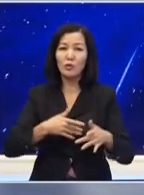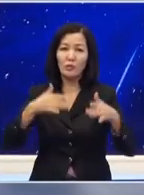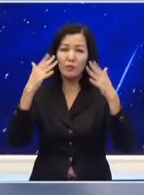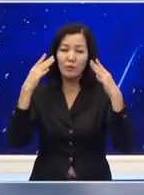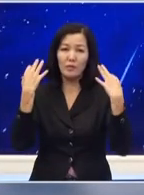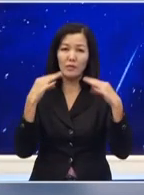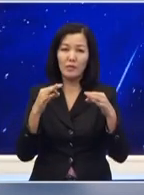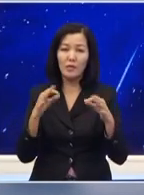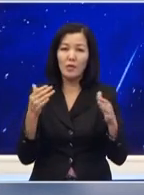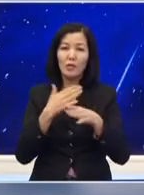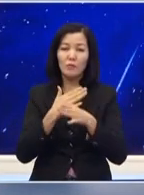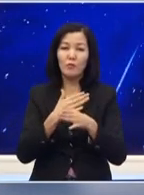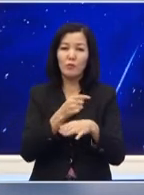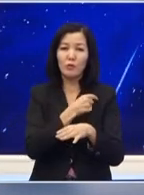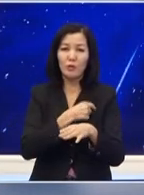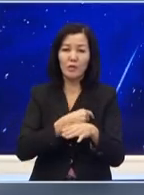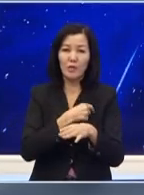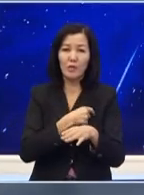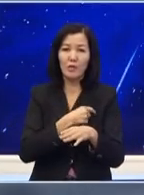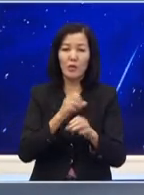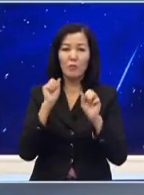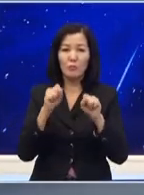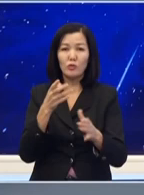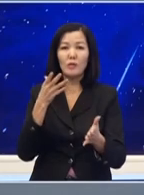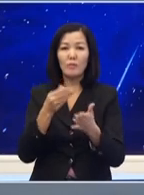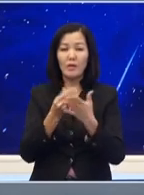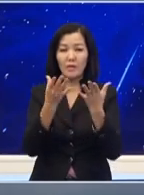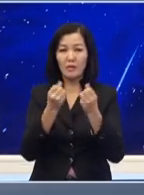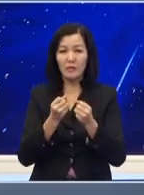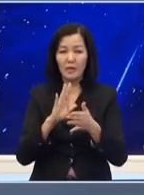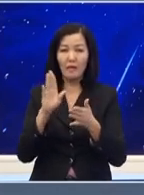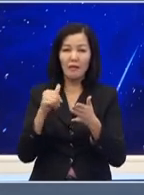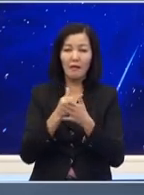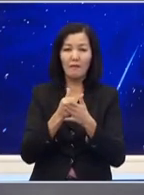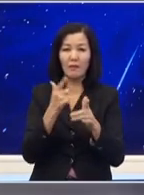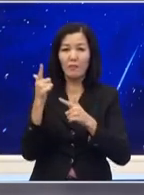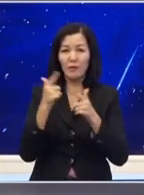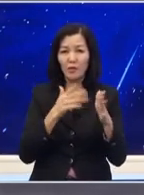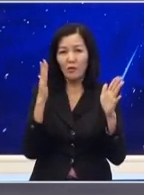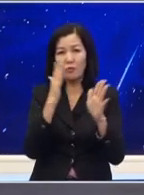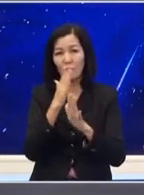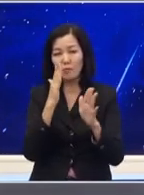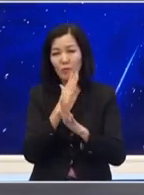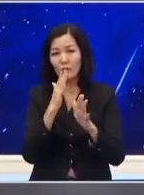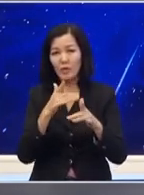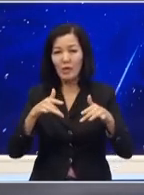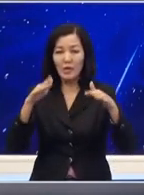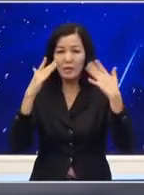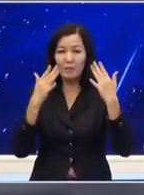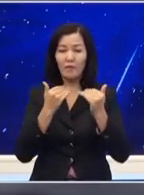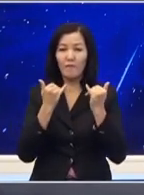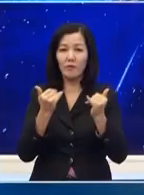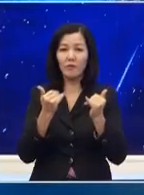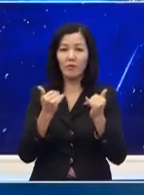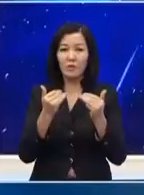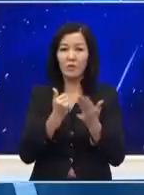помощью инструктора, имеются коммерческие предложения. Тут главное подгадать погодные условия и небо ЖТСУ в ваших